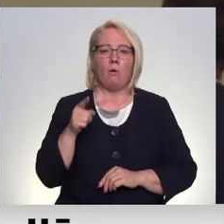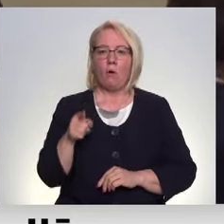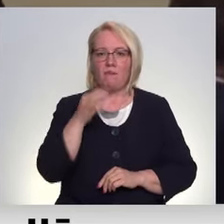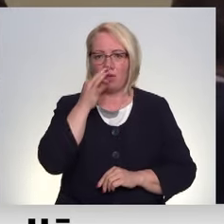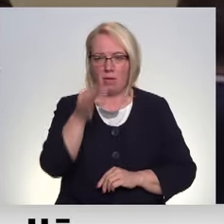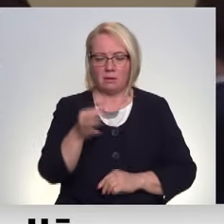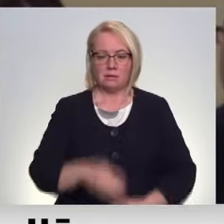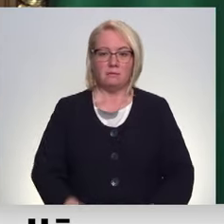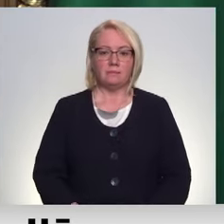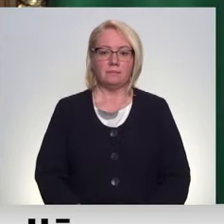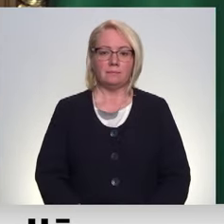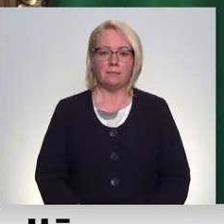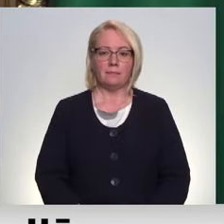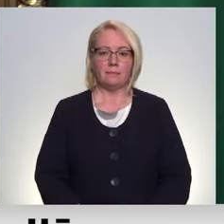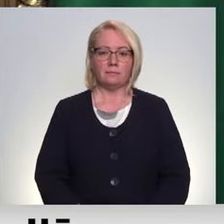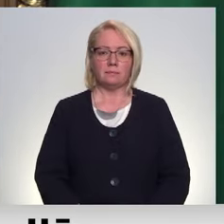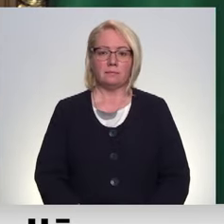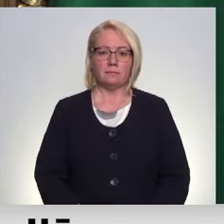teiktais.